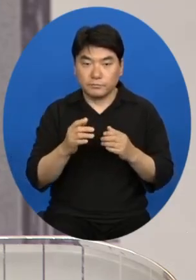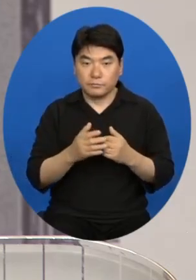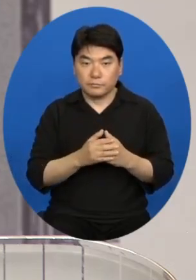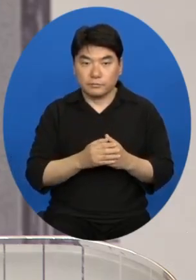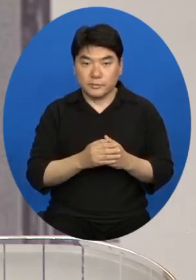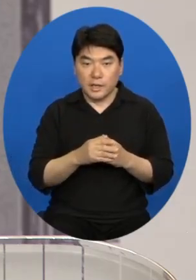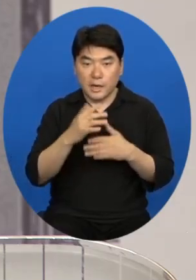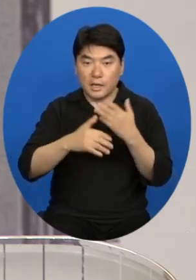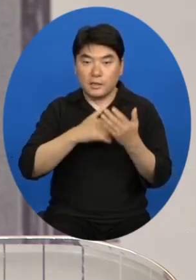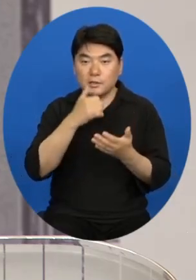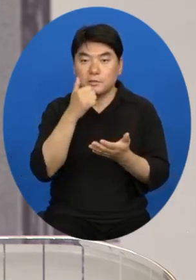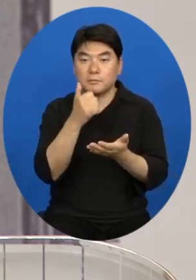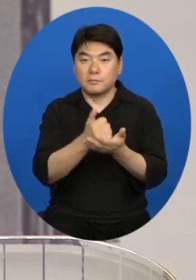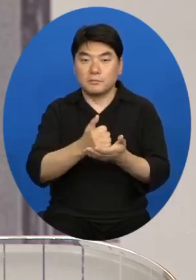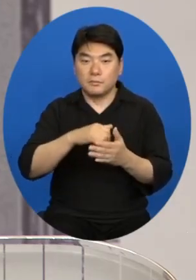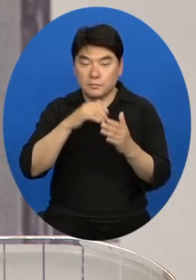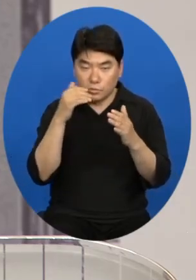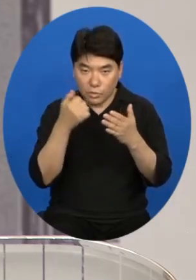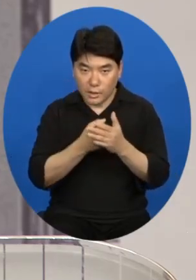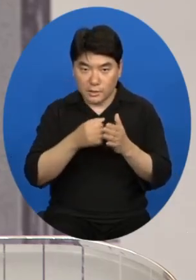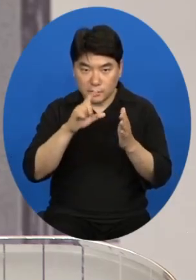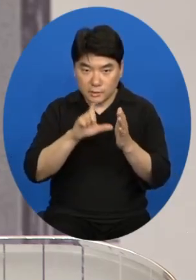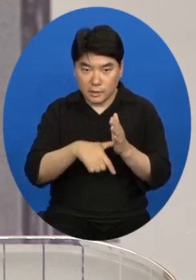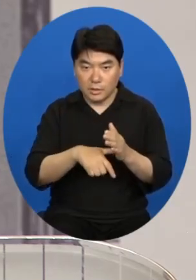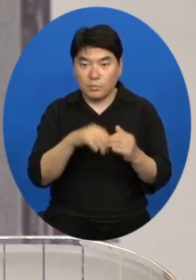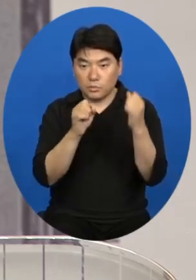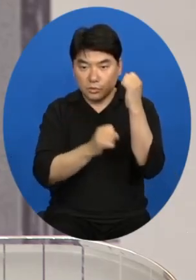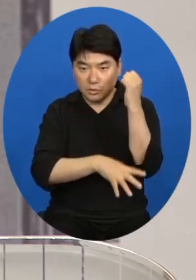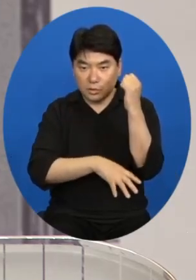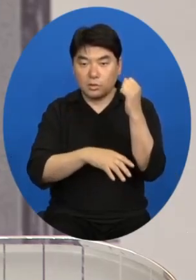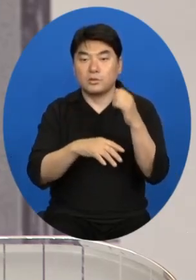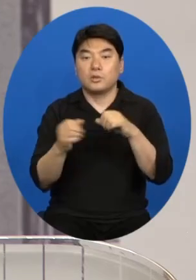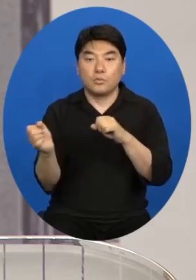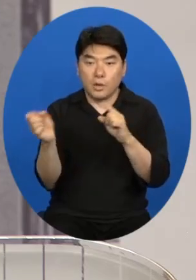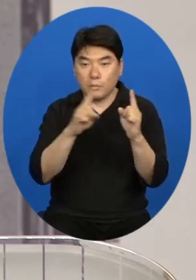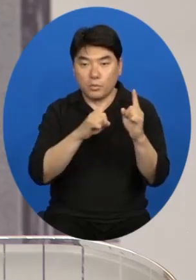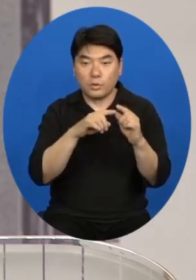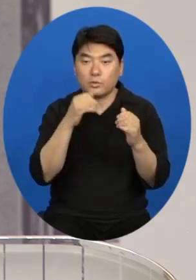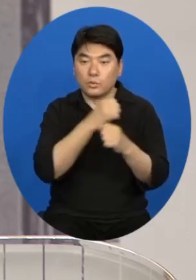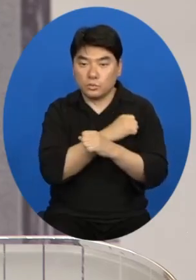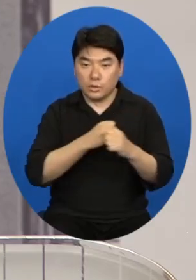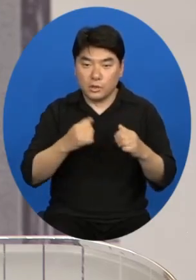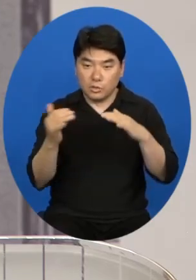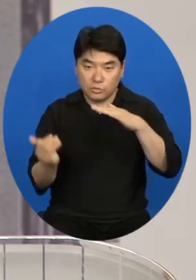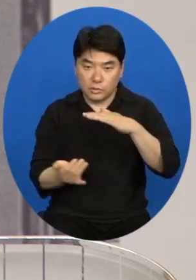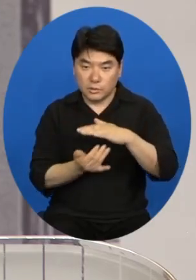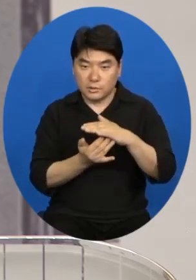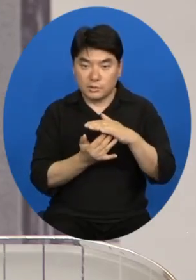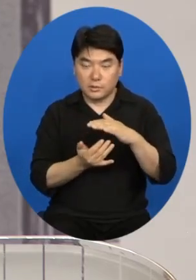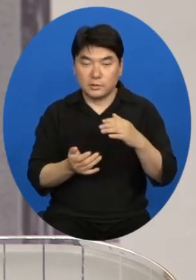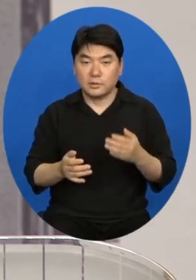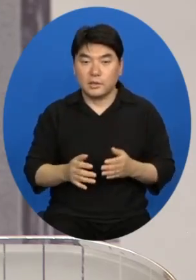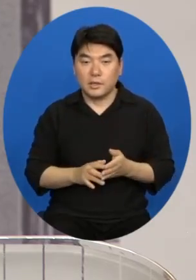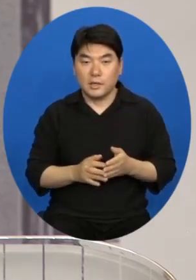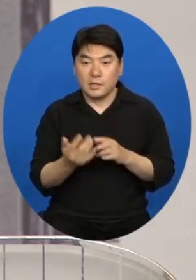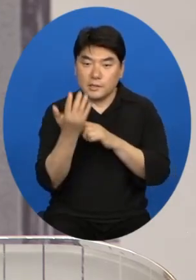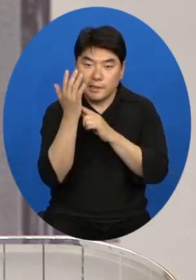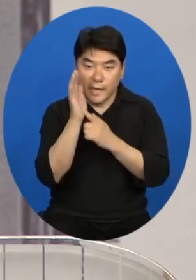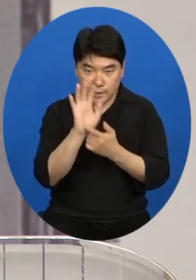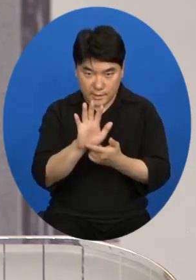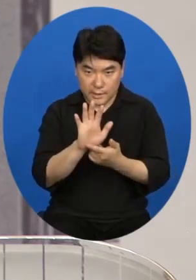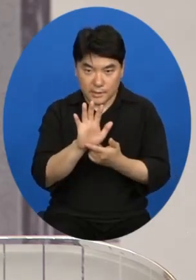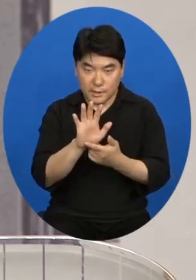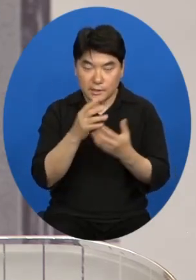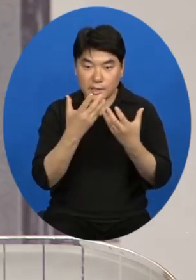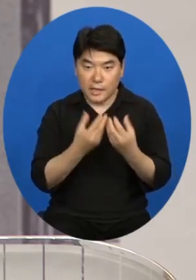정하신 시간에 본질적인 회복과 용서를 이루시라고 하는 상징적인 숫자예요. 어찌됐든